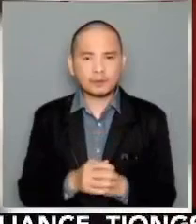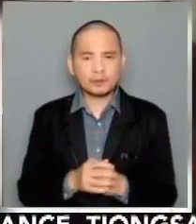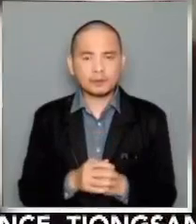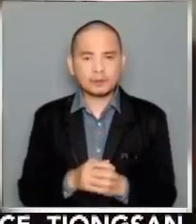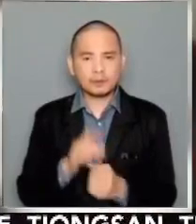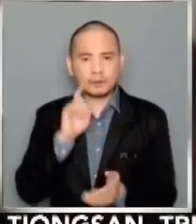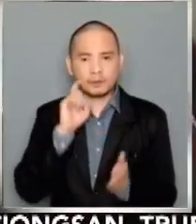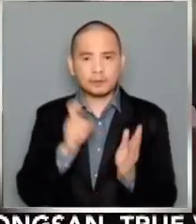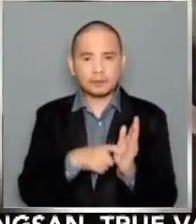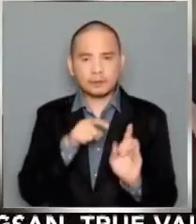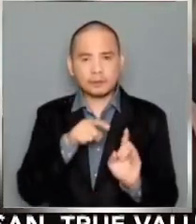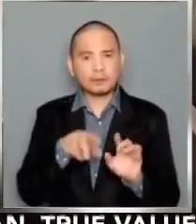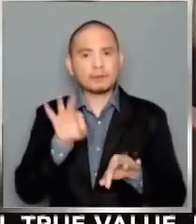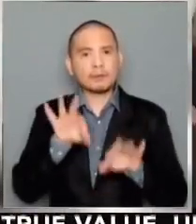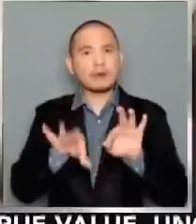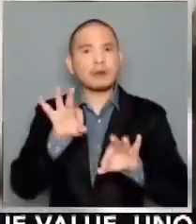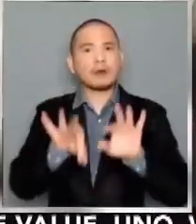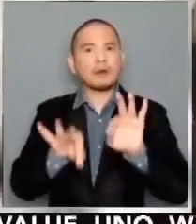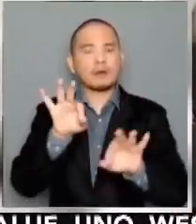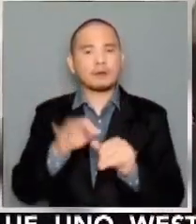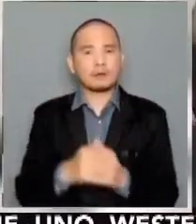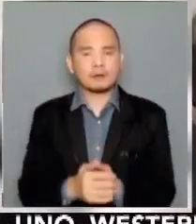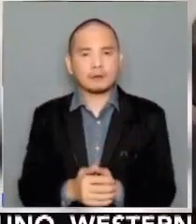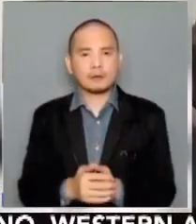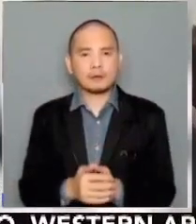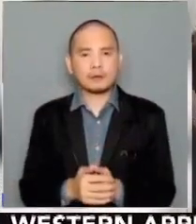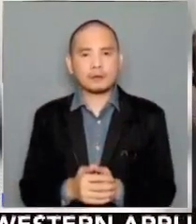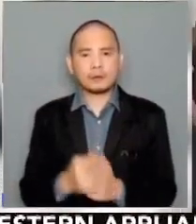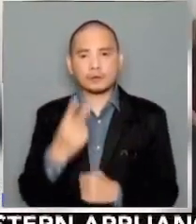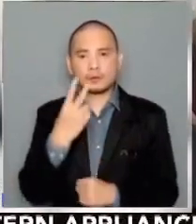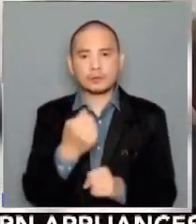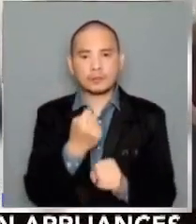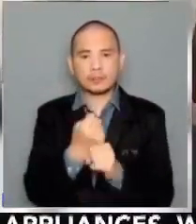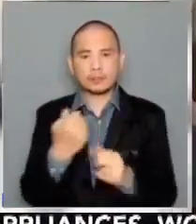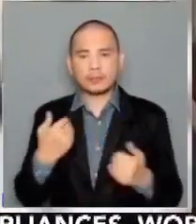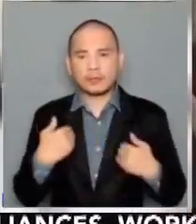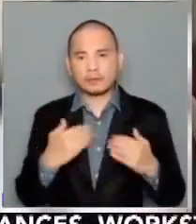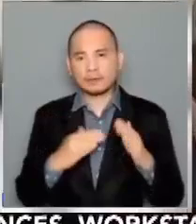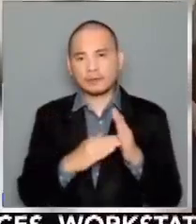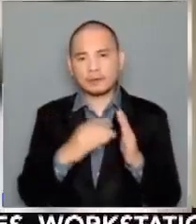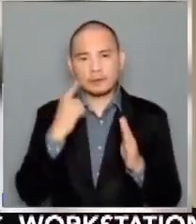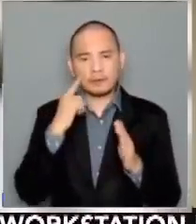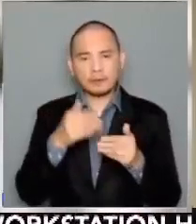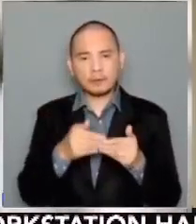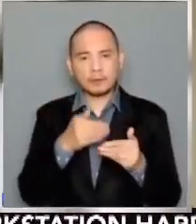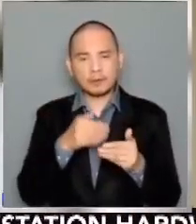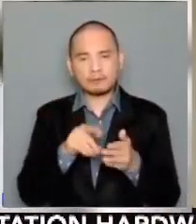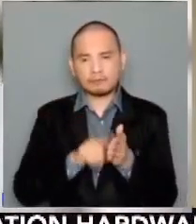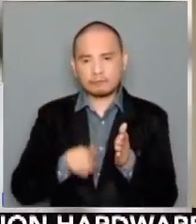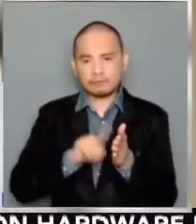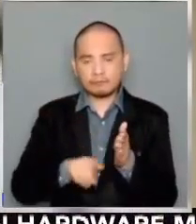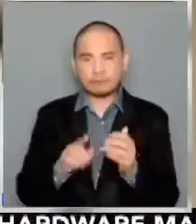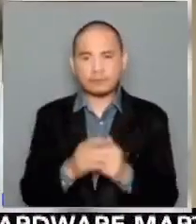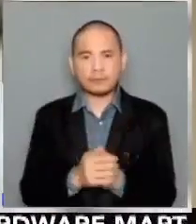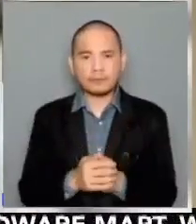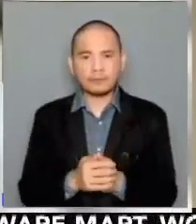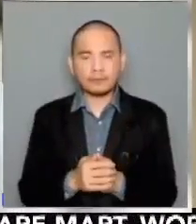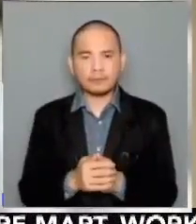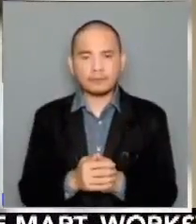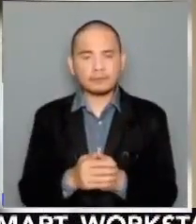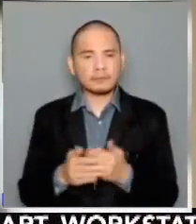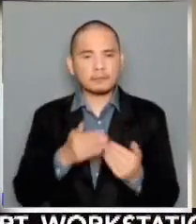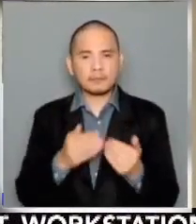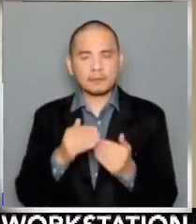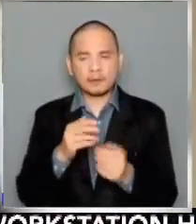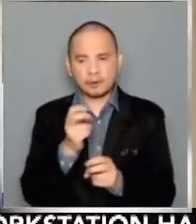Martirez. Binigyan daw niya ng deadline na 2 years ang preliminary investigation, maliban na lang kung sadyang mahirap ang kaso kaya